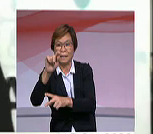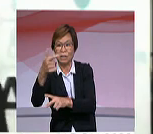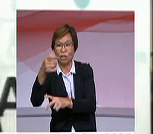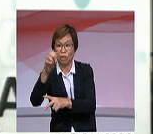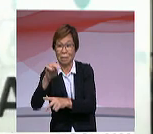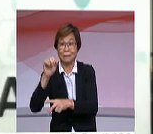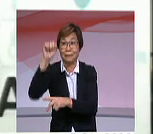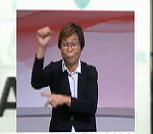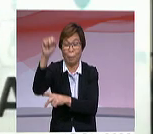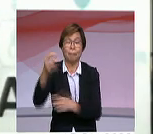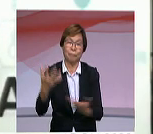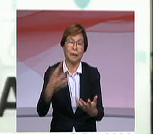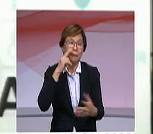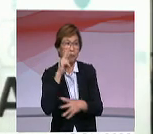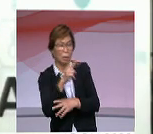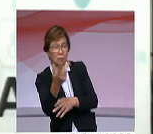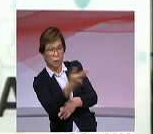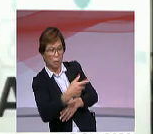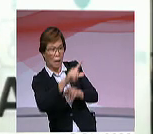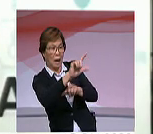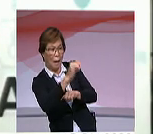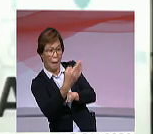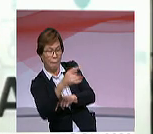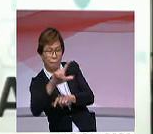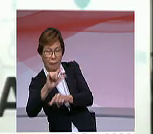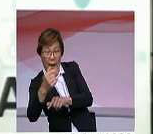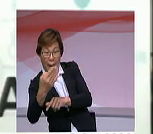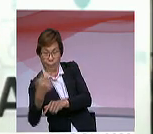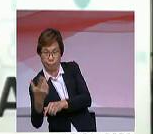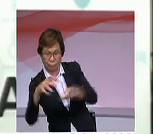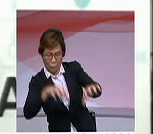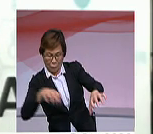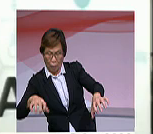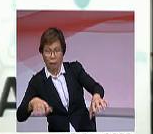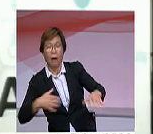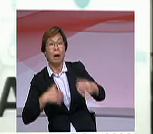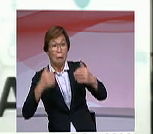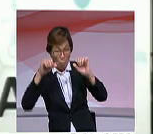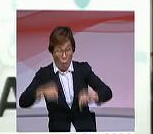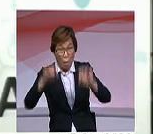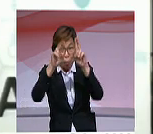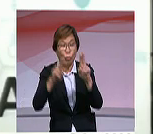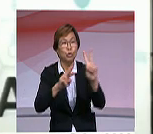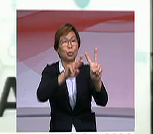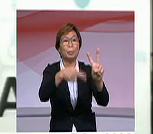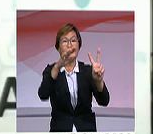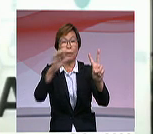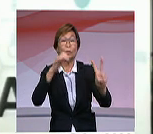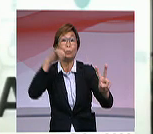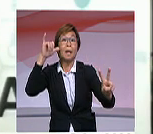Sabah. Iaitu kita lihat ketiga-tiga makmal ni mempunyai kapasiti 2,500. Semalam kita